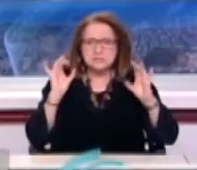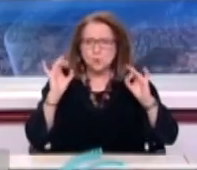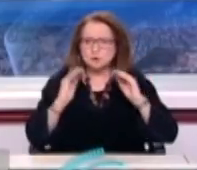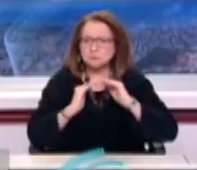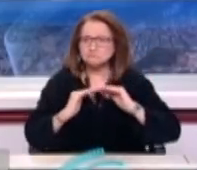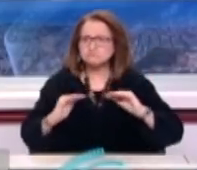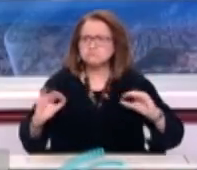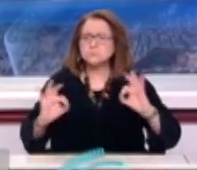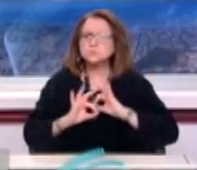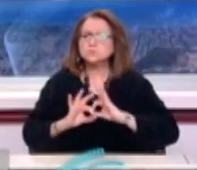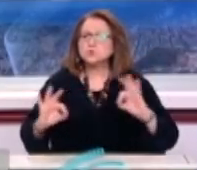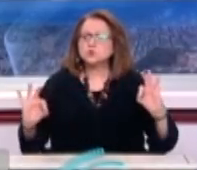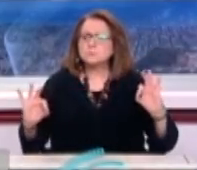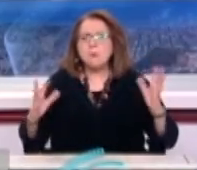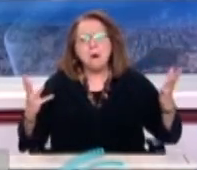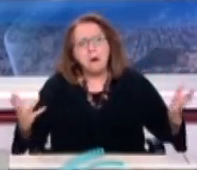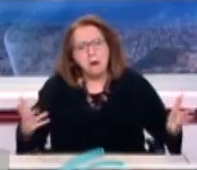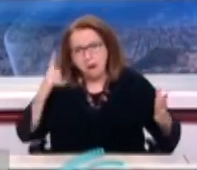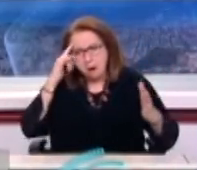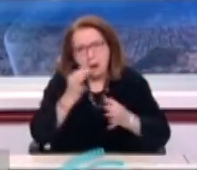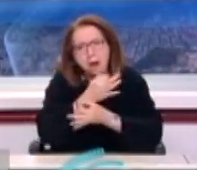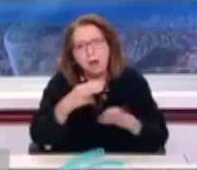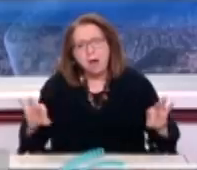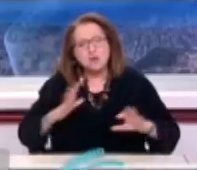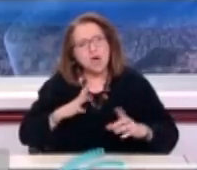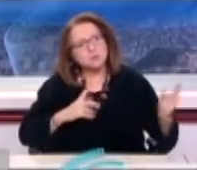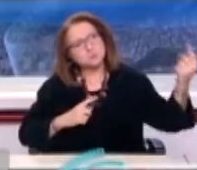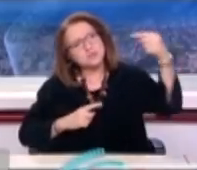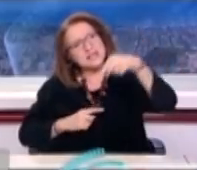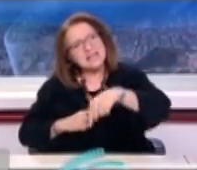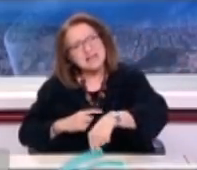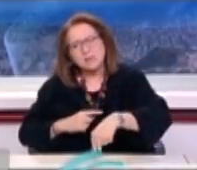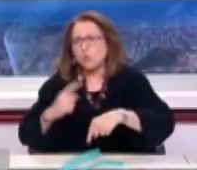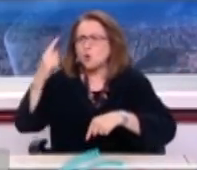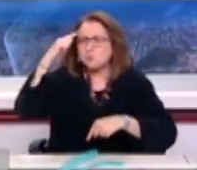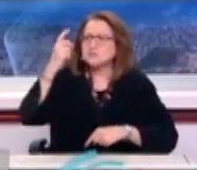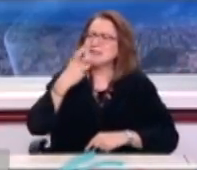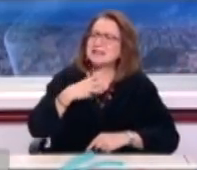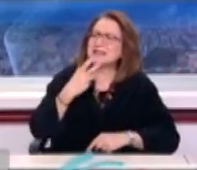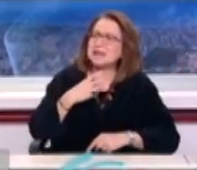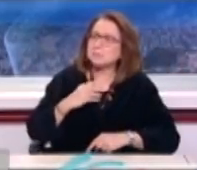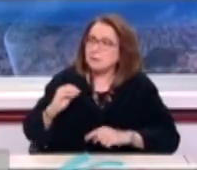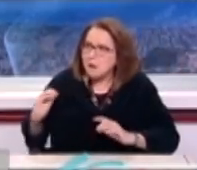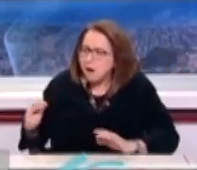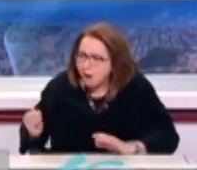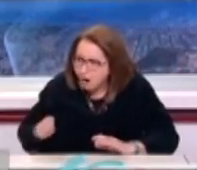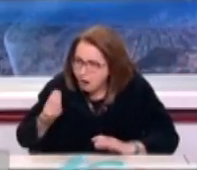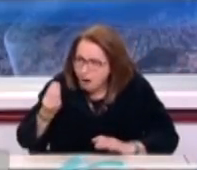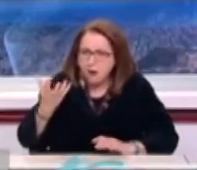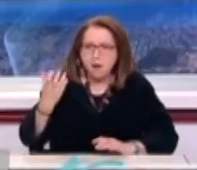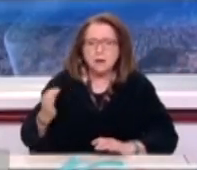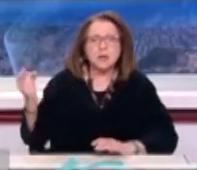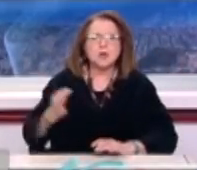δείχνει τη δυναμική που έχει αυτός ο ιός. Άρα μην προσπαθούμε να αποδώσουμε ευθύνες. Είναι ένας ιός που είπαμε, περνάει κάτω από τη μύτη